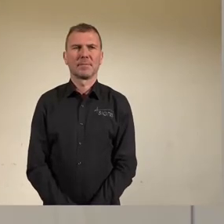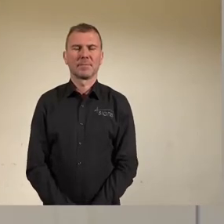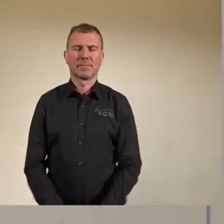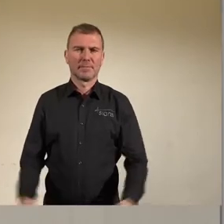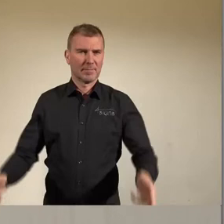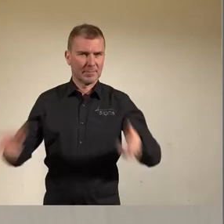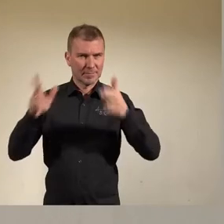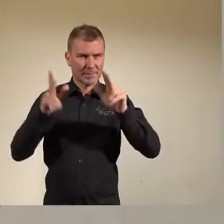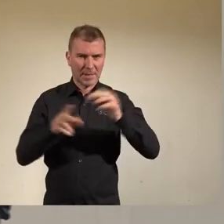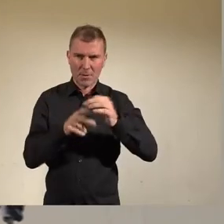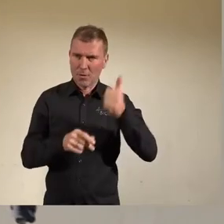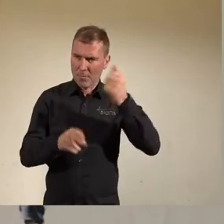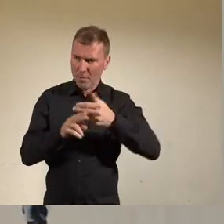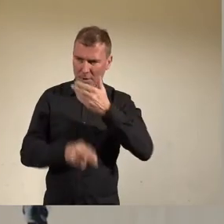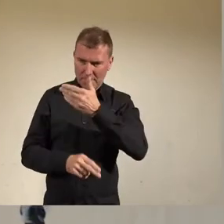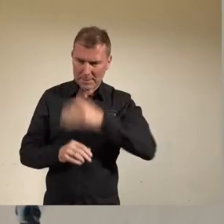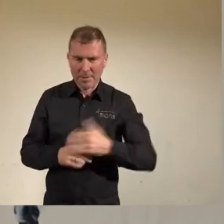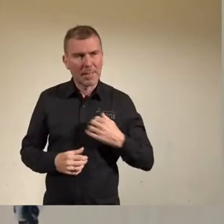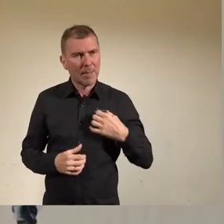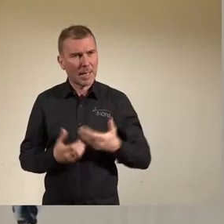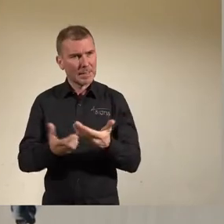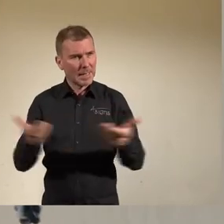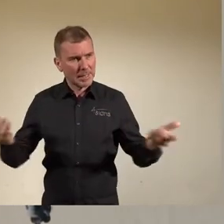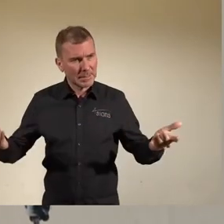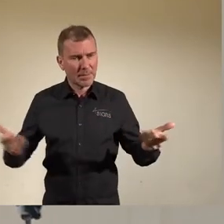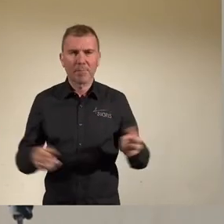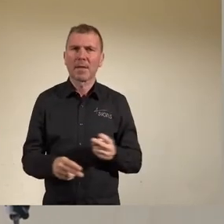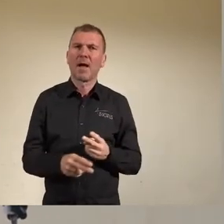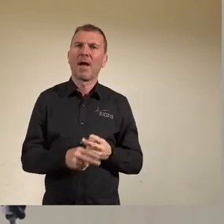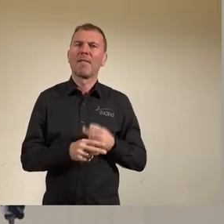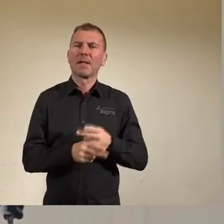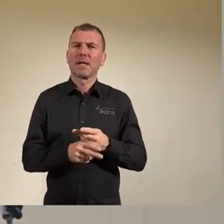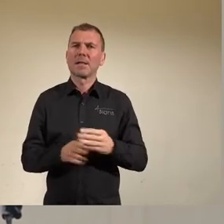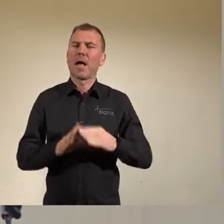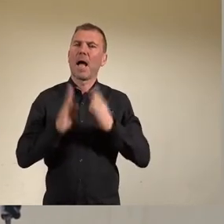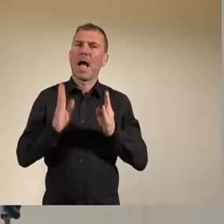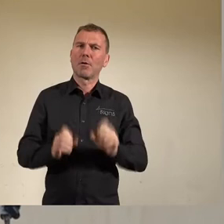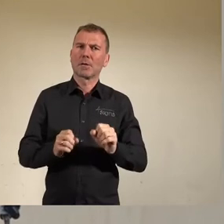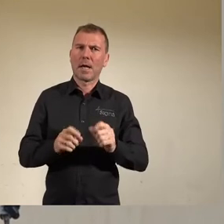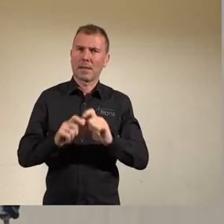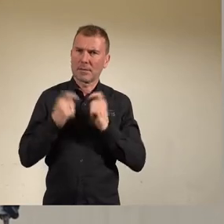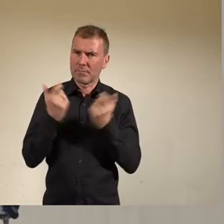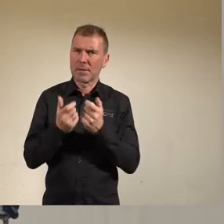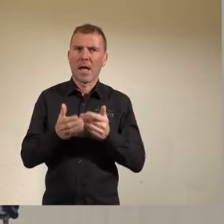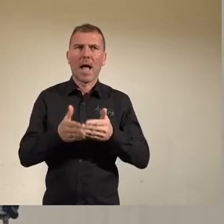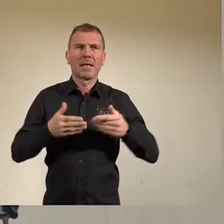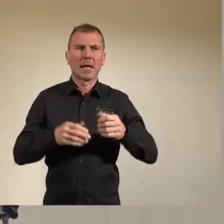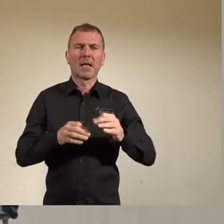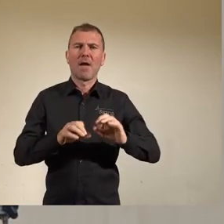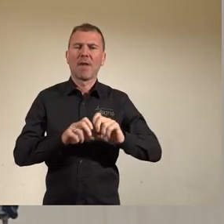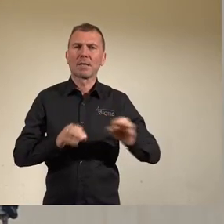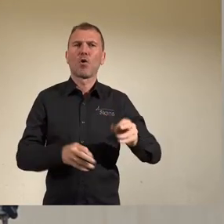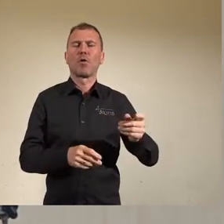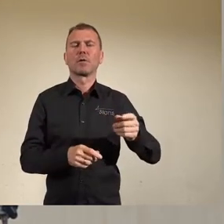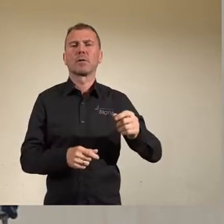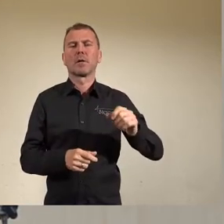Sehr geehrter Herr Oberbürgermeister, liebe Dresdner, sehr geehrte Vertreter der haushaltstragenden Einheitsfraktion von FDP, CDU,